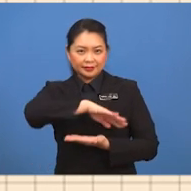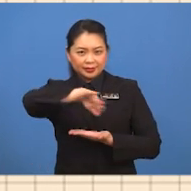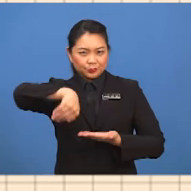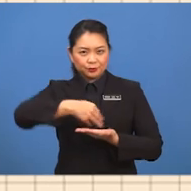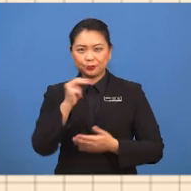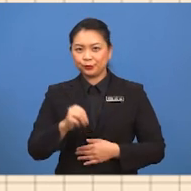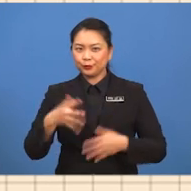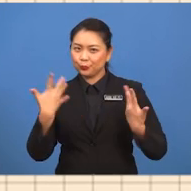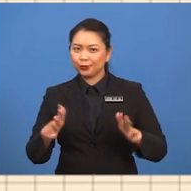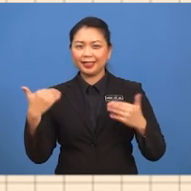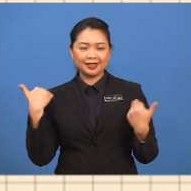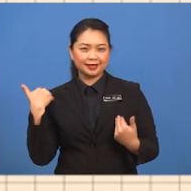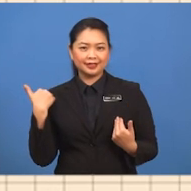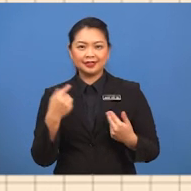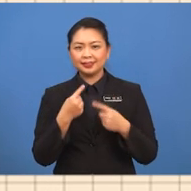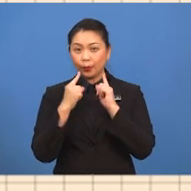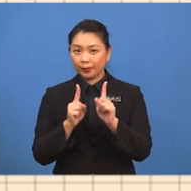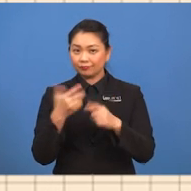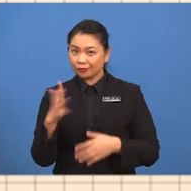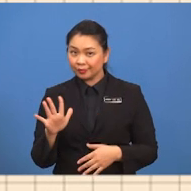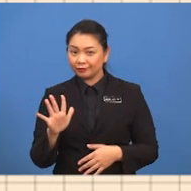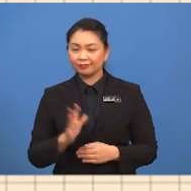Semua murid sudah ada jawapan?